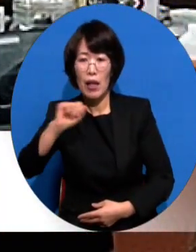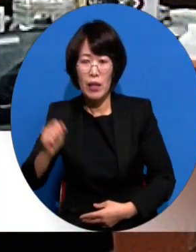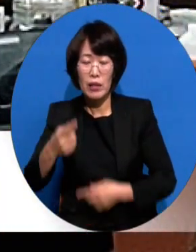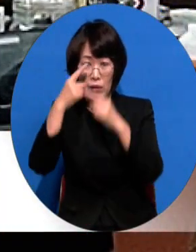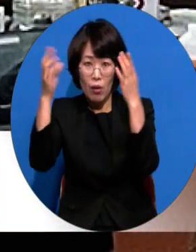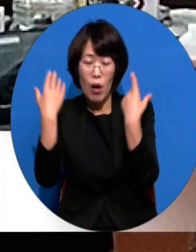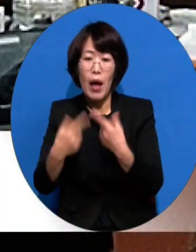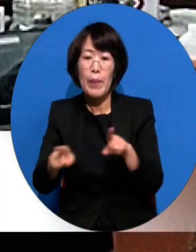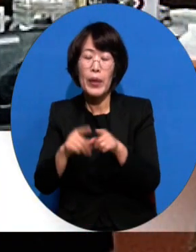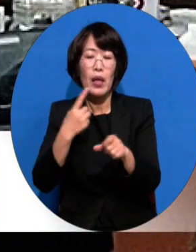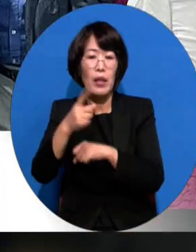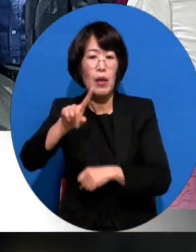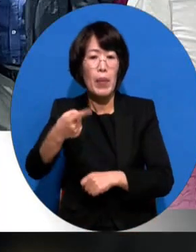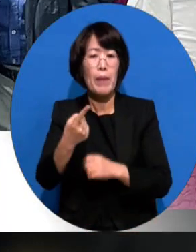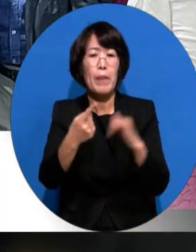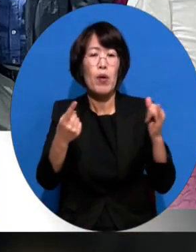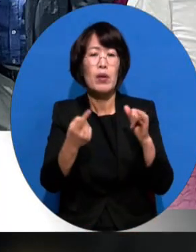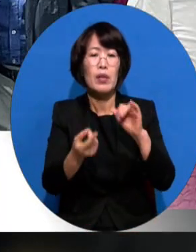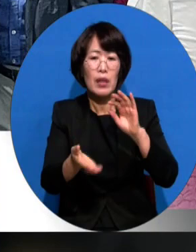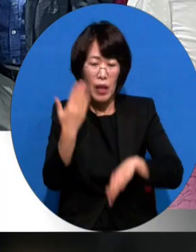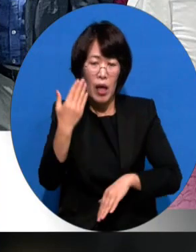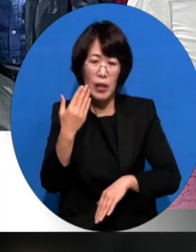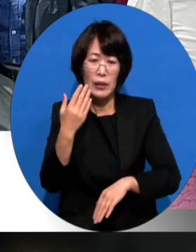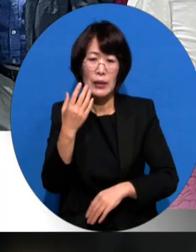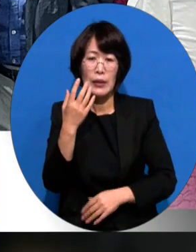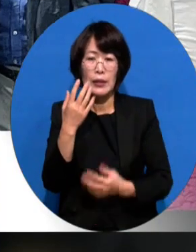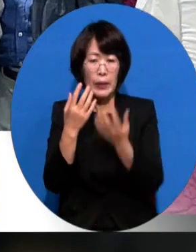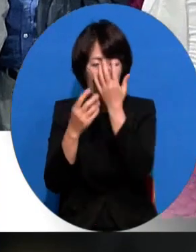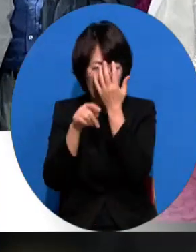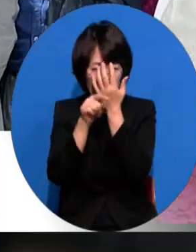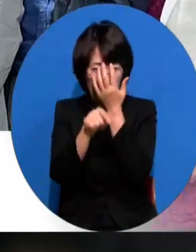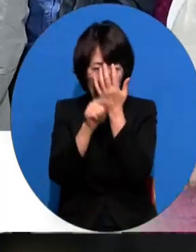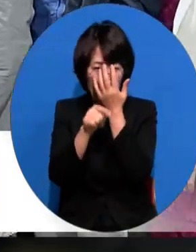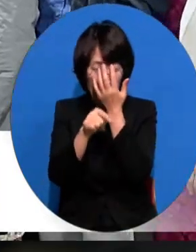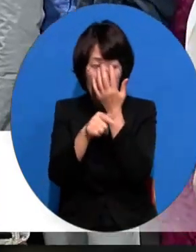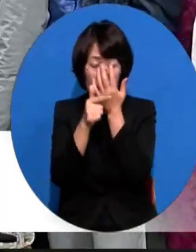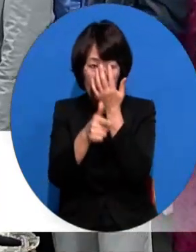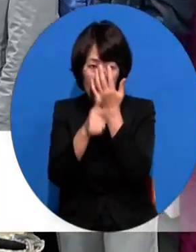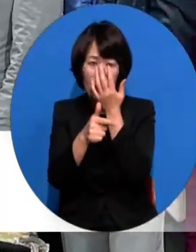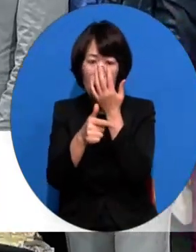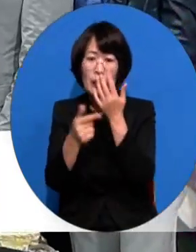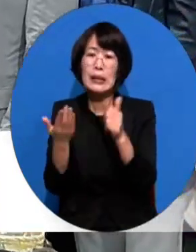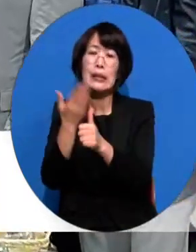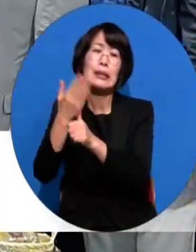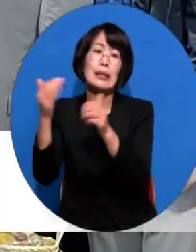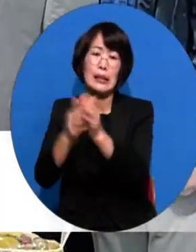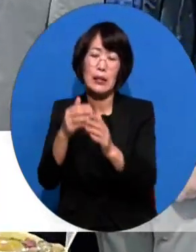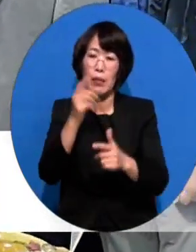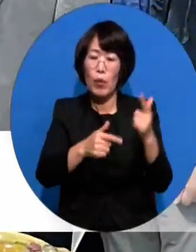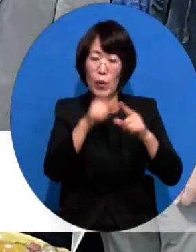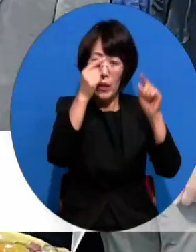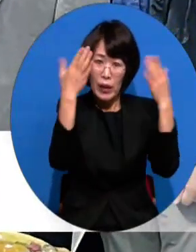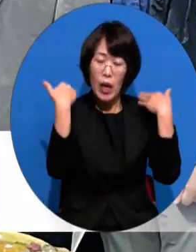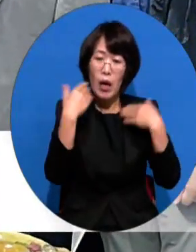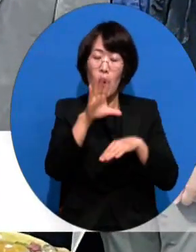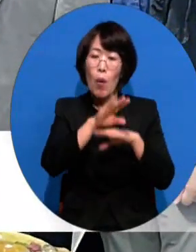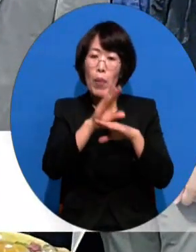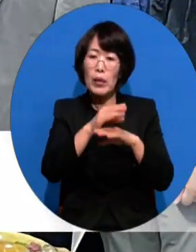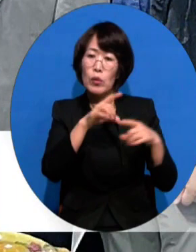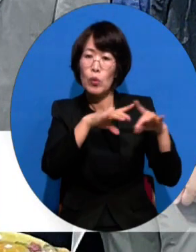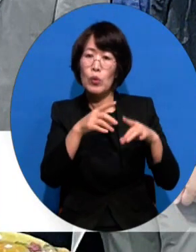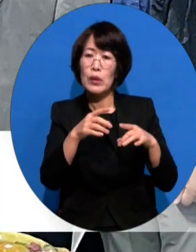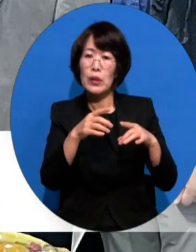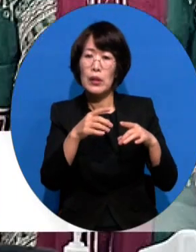내년 100명 이상의 용접 전문 인력을 현지에서 양성하고 인도네시아에 목포대학교 방송통신대학을